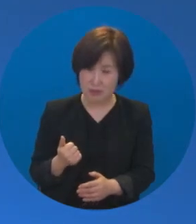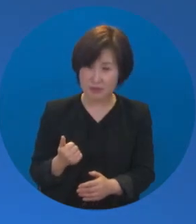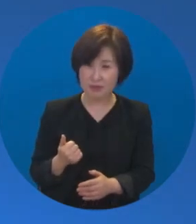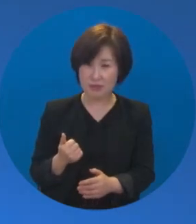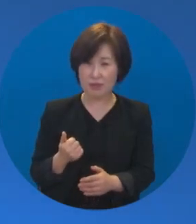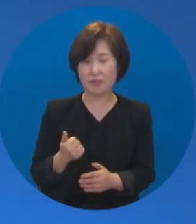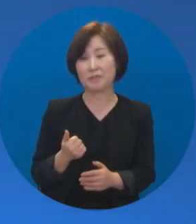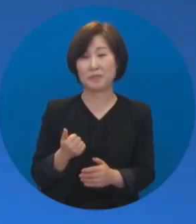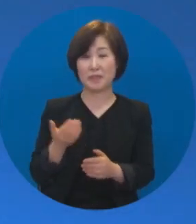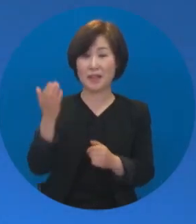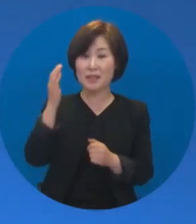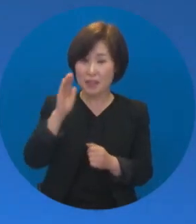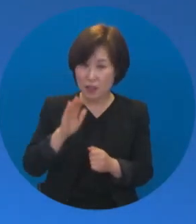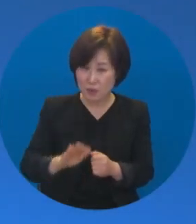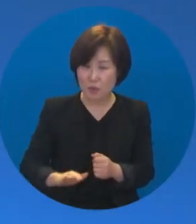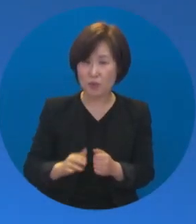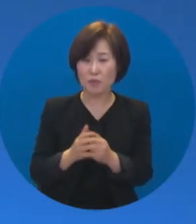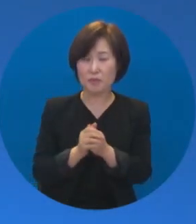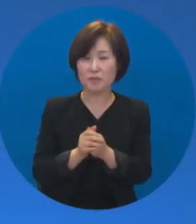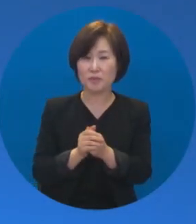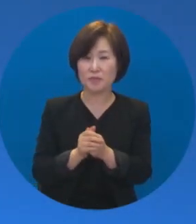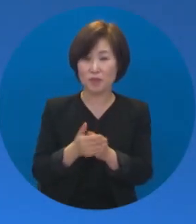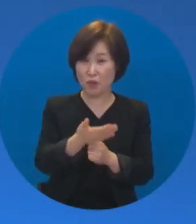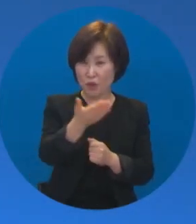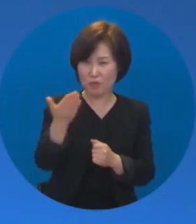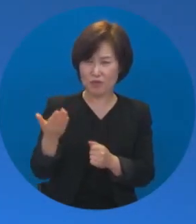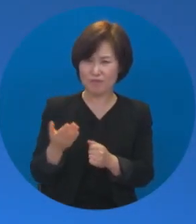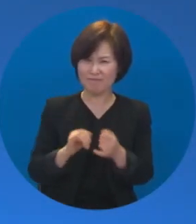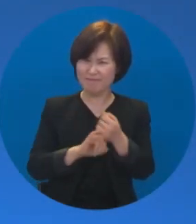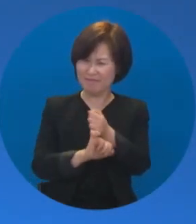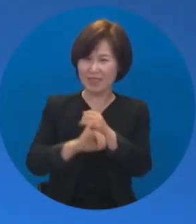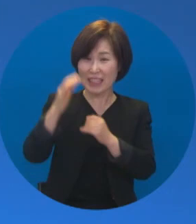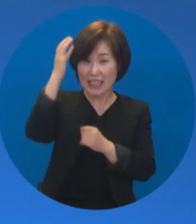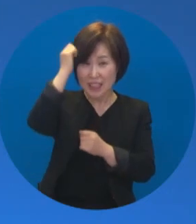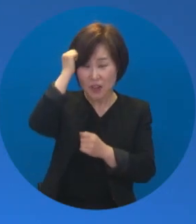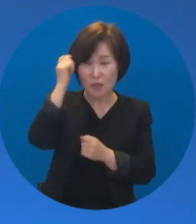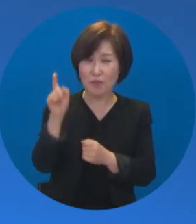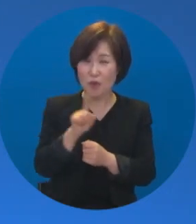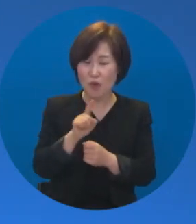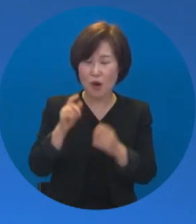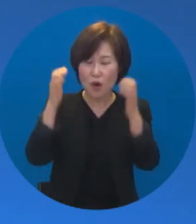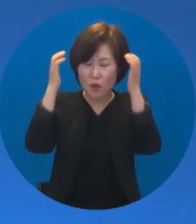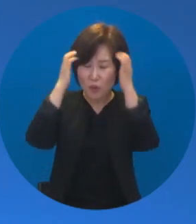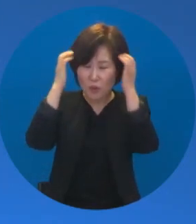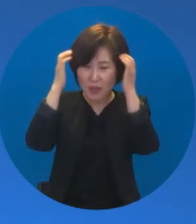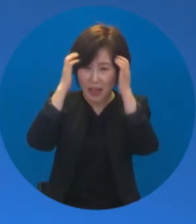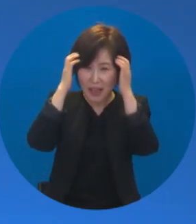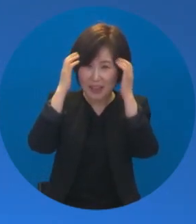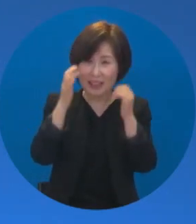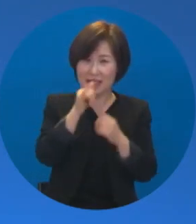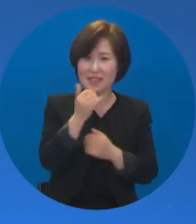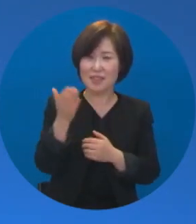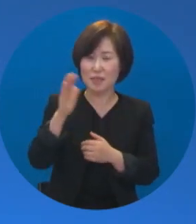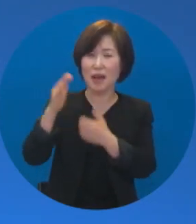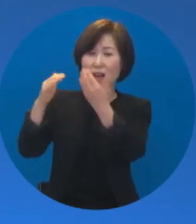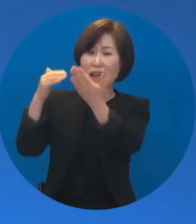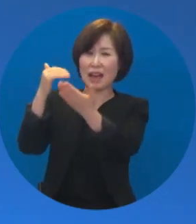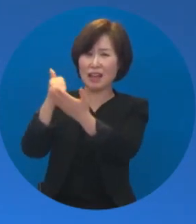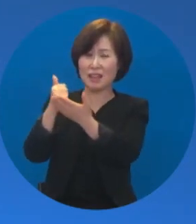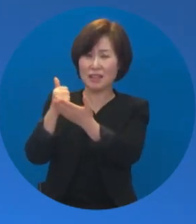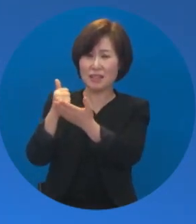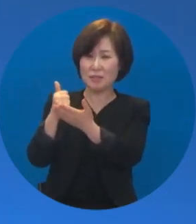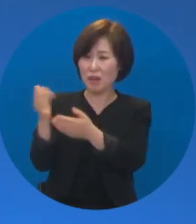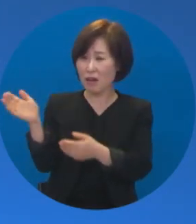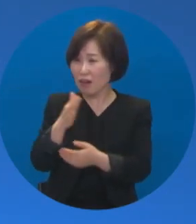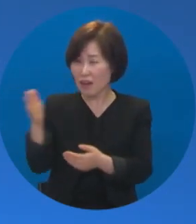하더라도 여러분이 분명히 기억할 것은 고난이 있다고 하나님이 안 계시는 것이 아니고 고난이